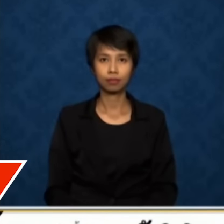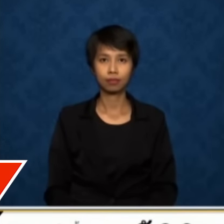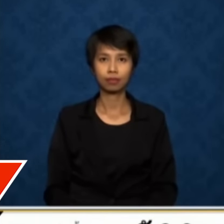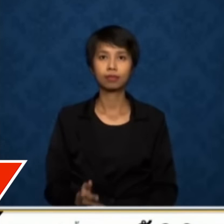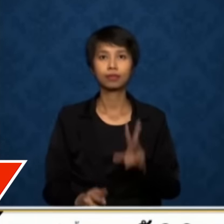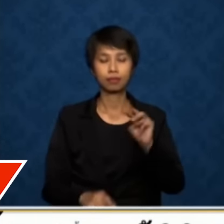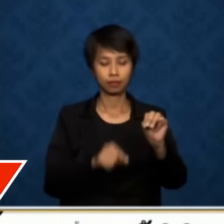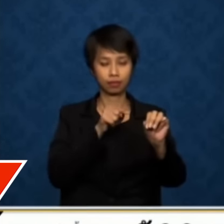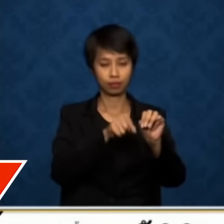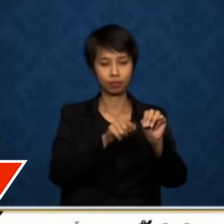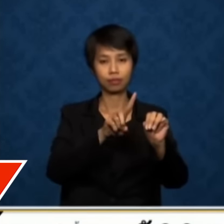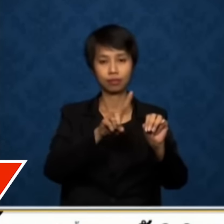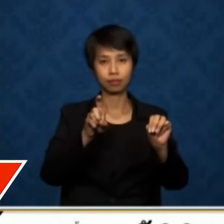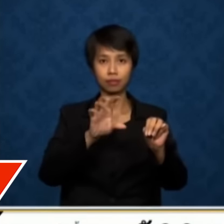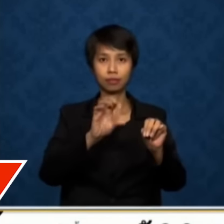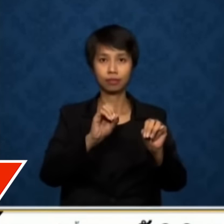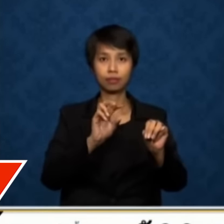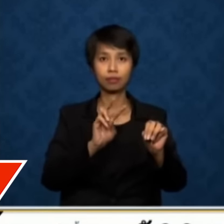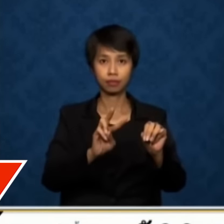รา152